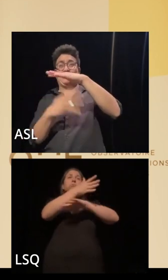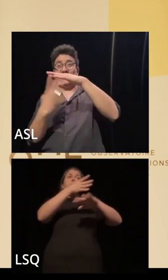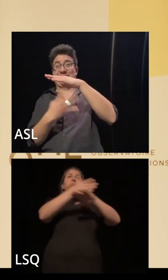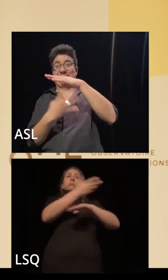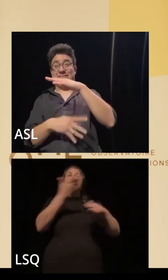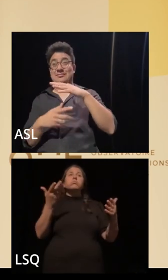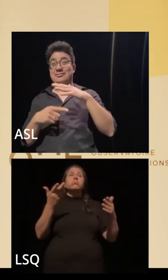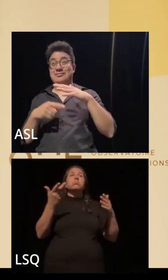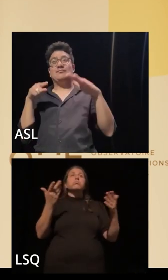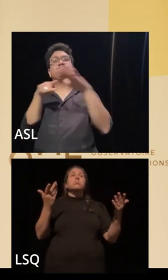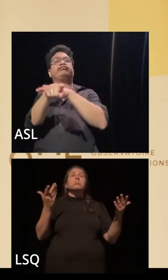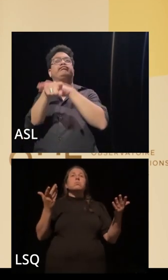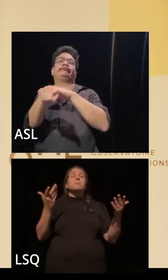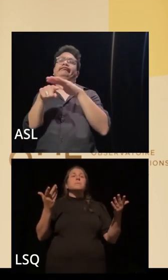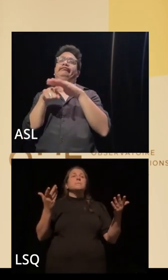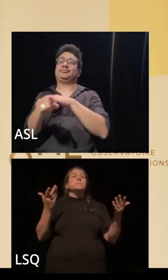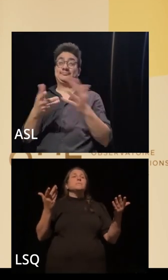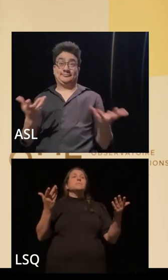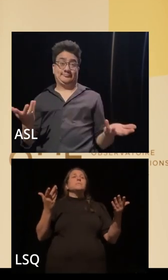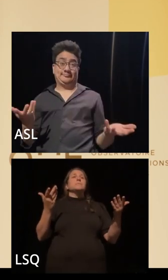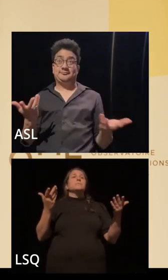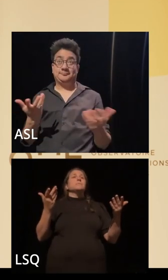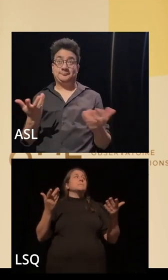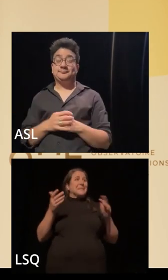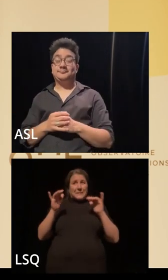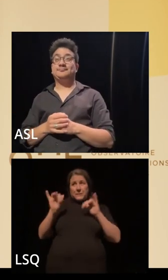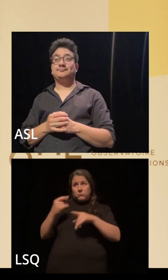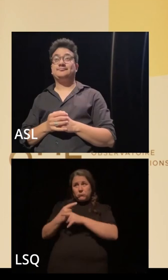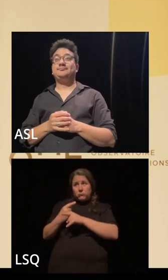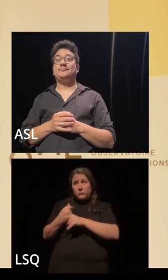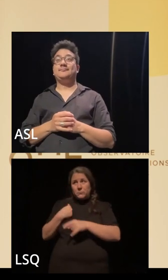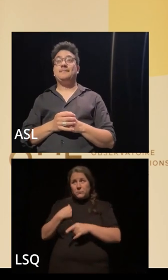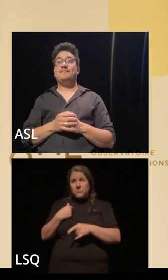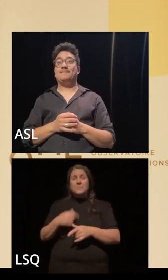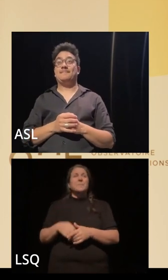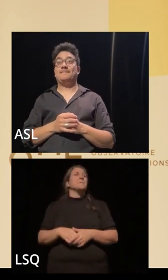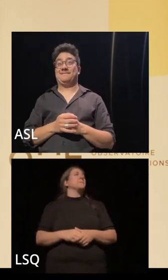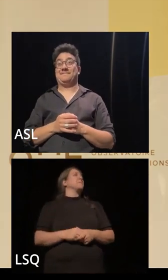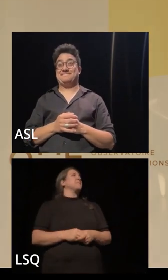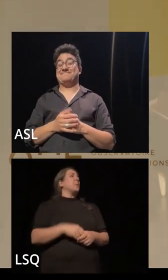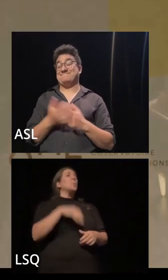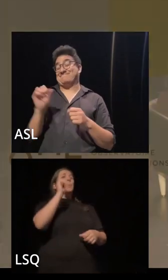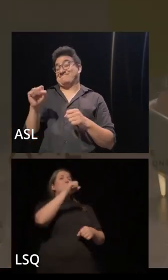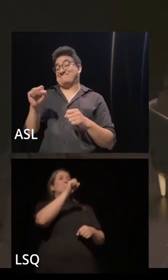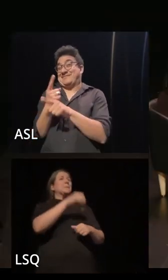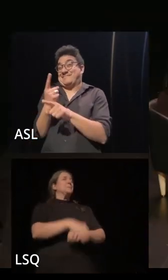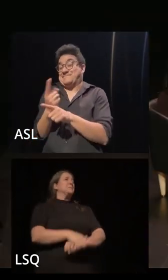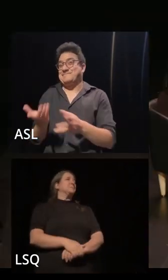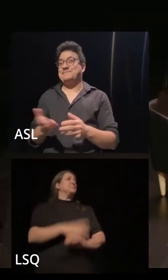Por ahí va, si hablamos de diferencias entre... Sí, sí. Para contestar a Natalie.